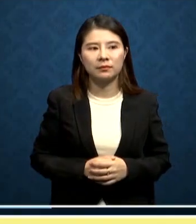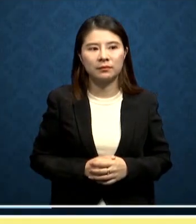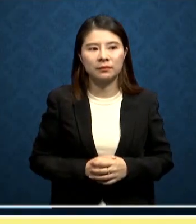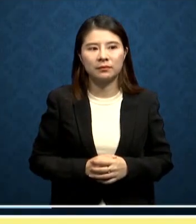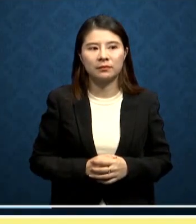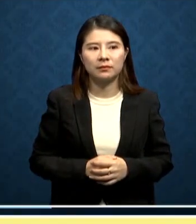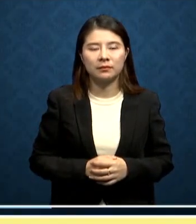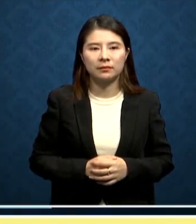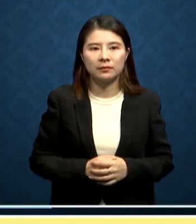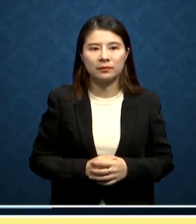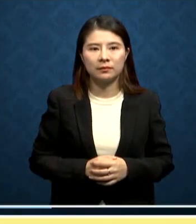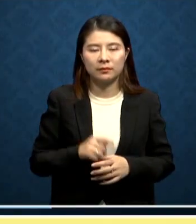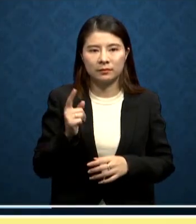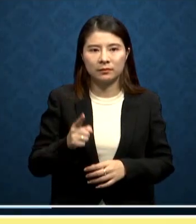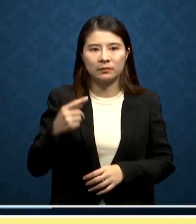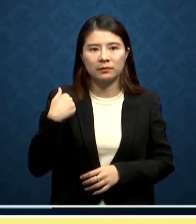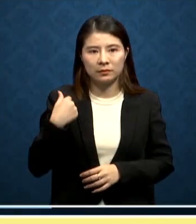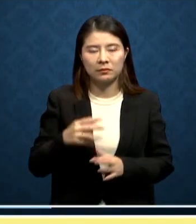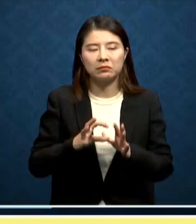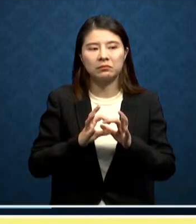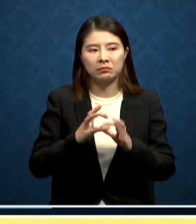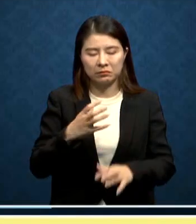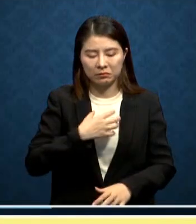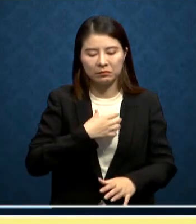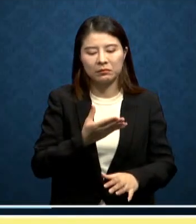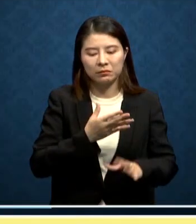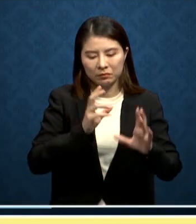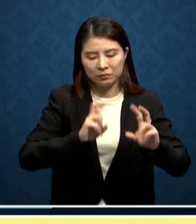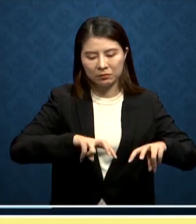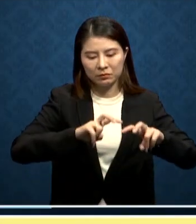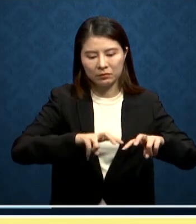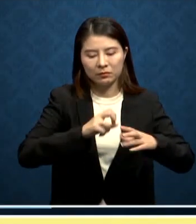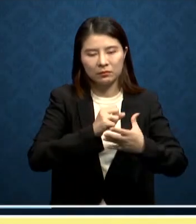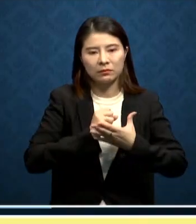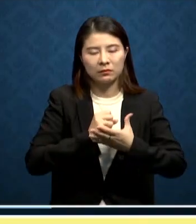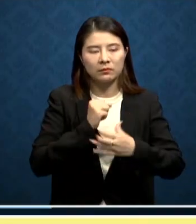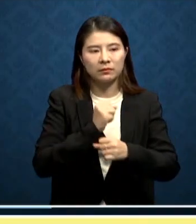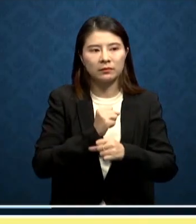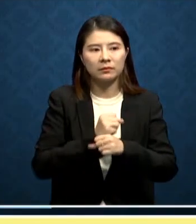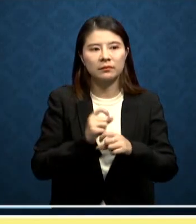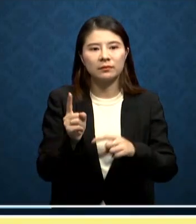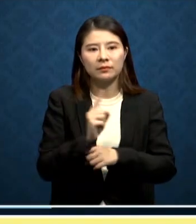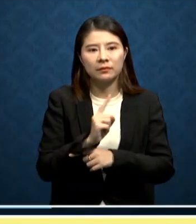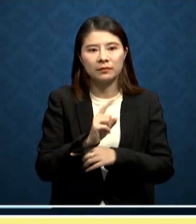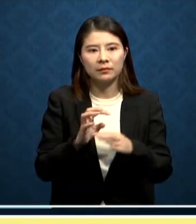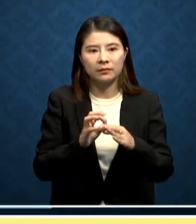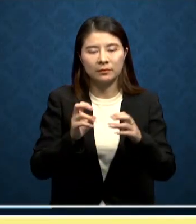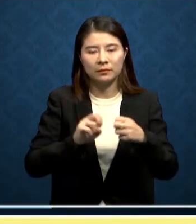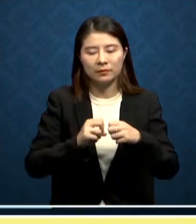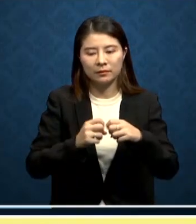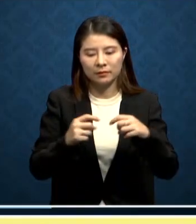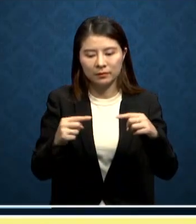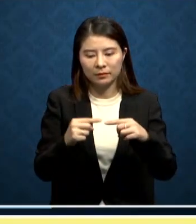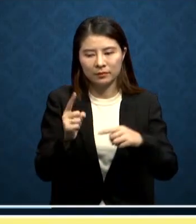ได้เรียนแล้วนะอาจจะต้องอาศัยงานวิจัยเข้ามาช่วยก็จะช่วยลดเอ่อปัญหา